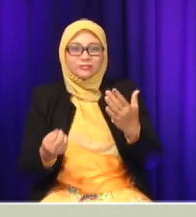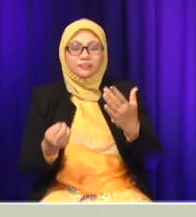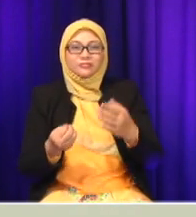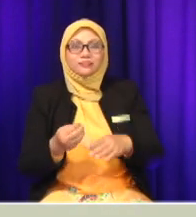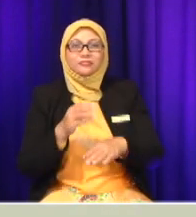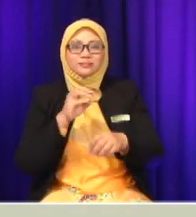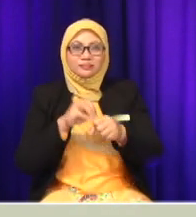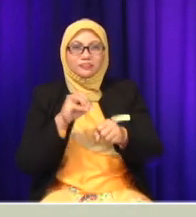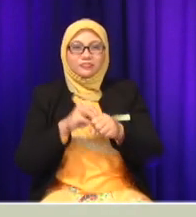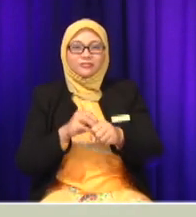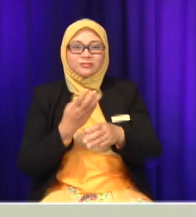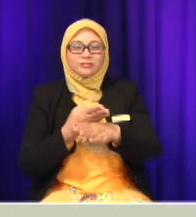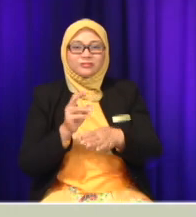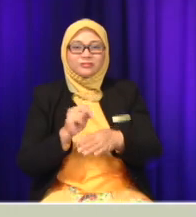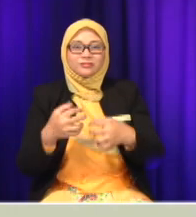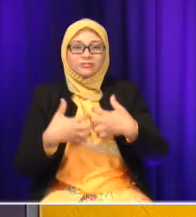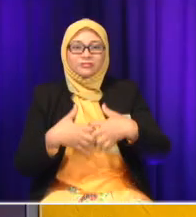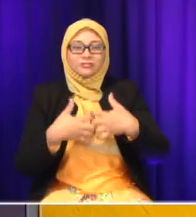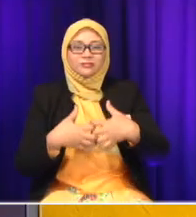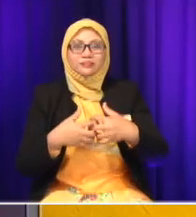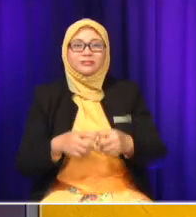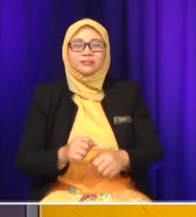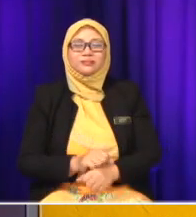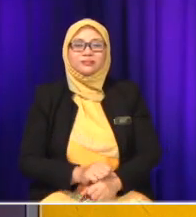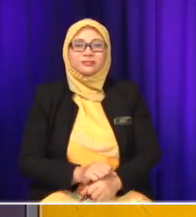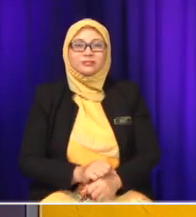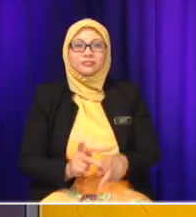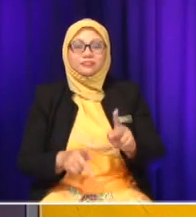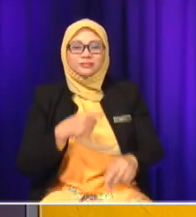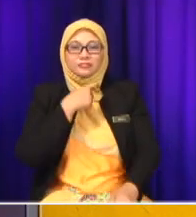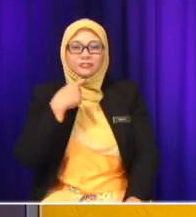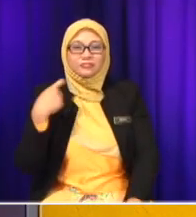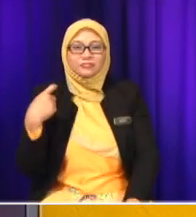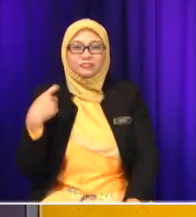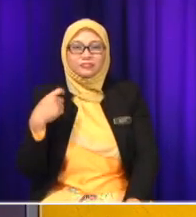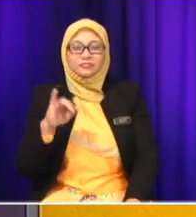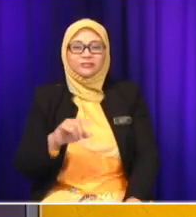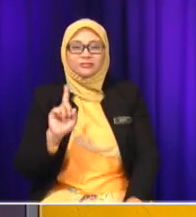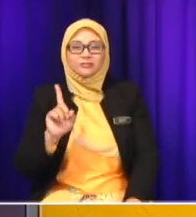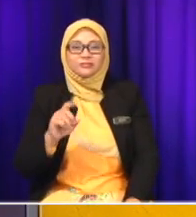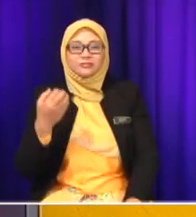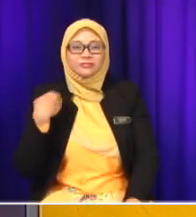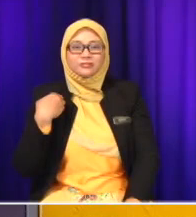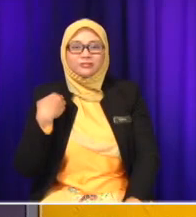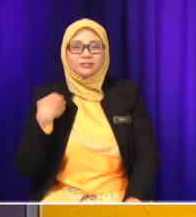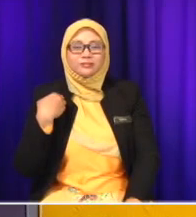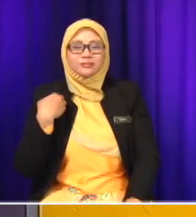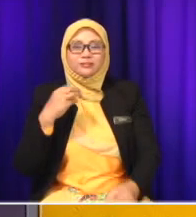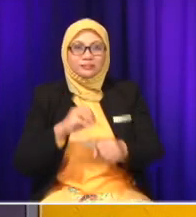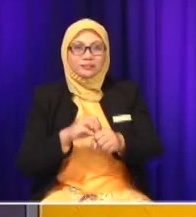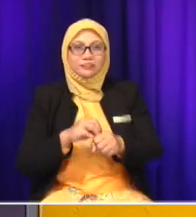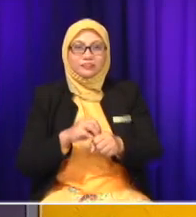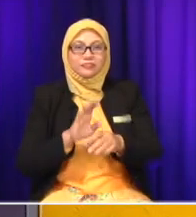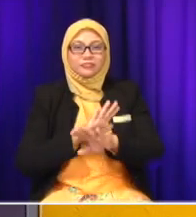pada dalam bahagian silinder block okey itu beza kalau ujan Batar kering mana yang ada pelincir dalam tu itu saja yang ada tapi kalau hujan